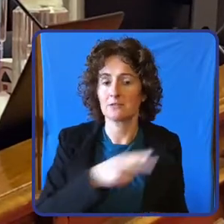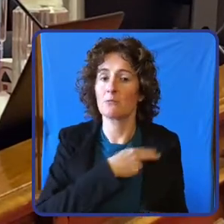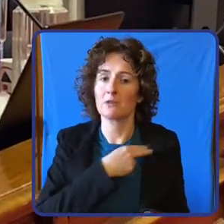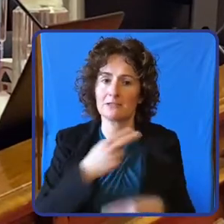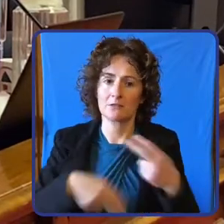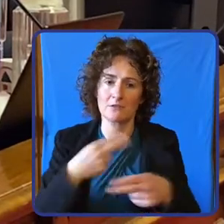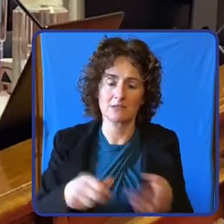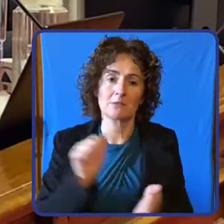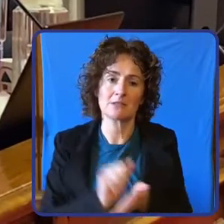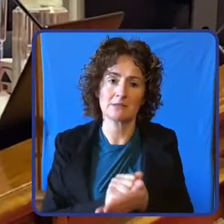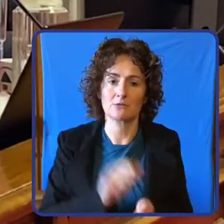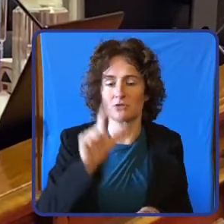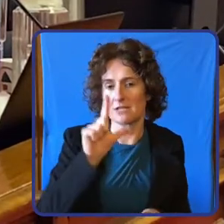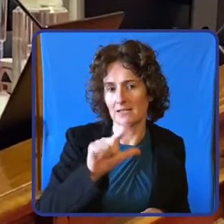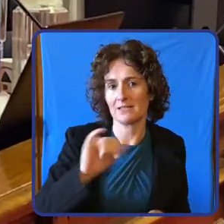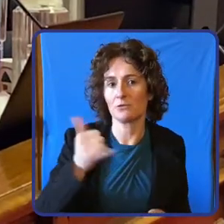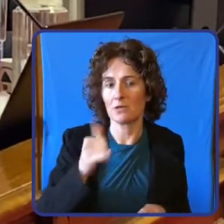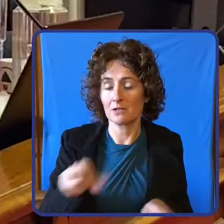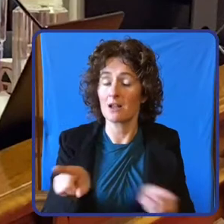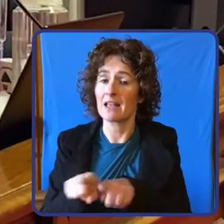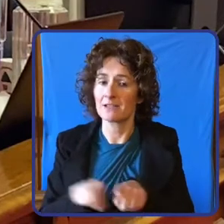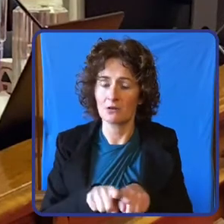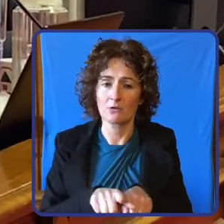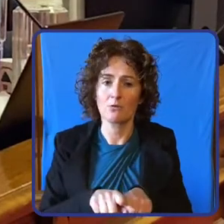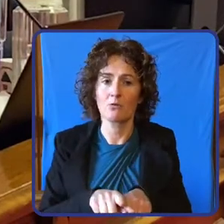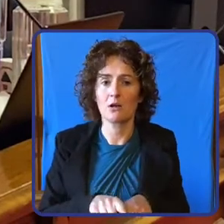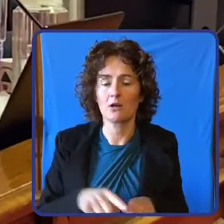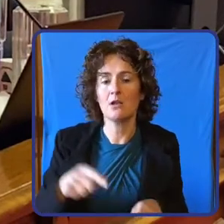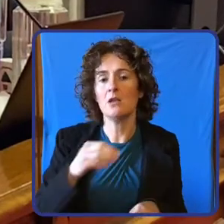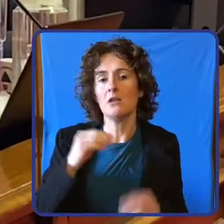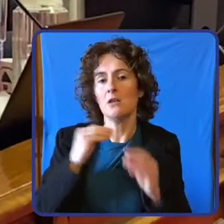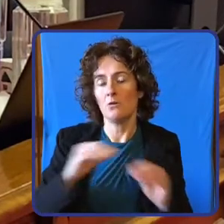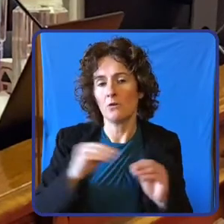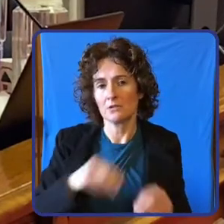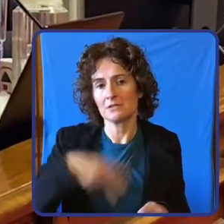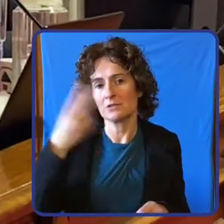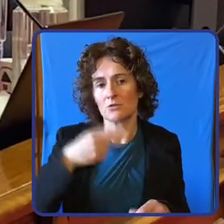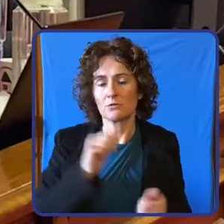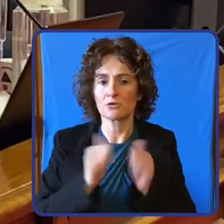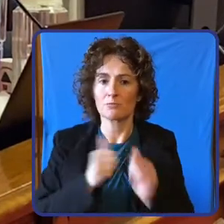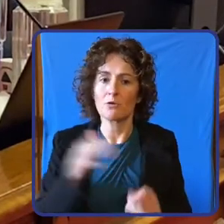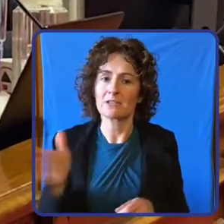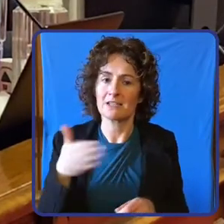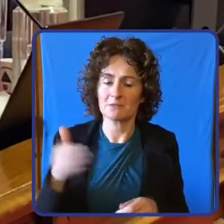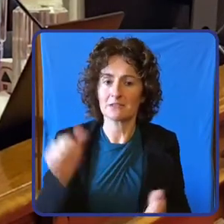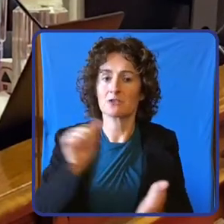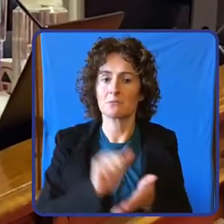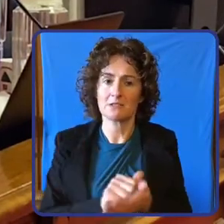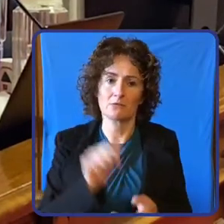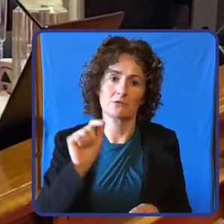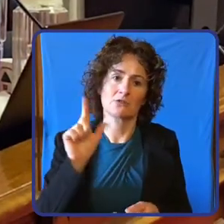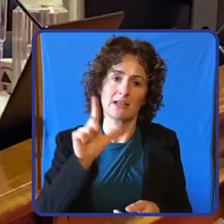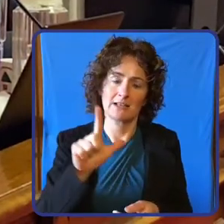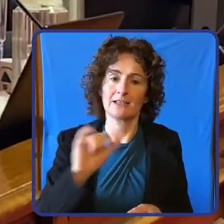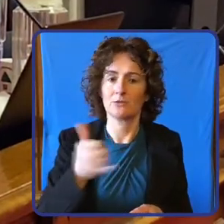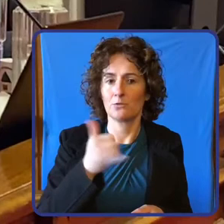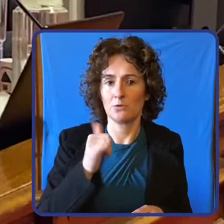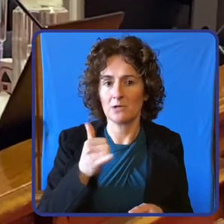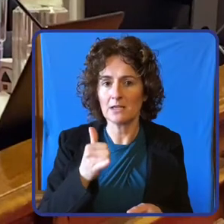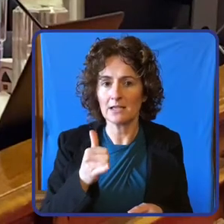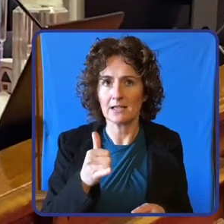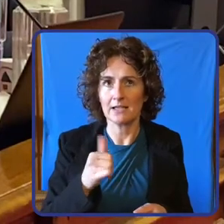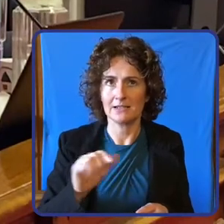mandátumvizsgáló bizottság 2 igen szavazattal egyhangulag, az oktatási, kulturális, sport és nemzetiségi bizottság 2 igen szavazattal